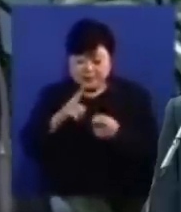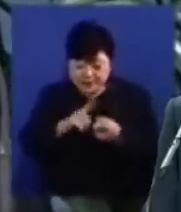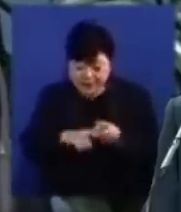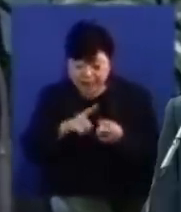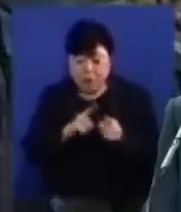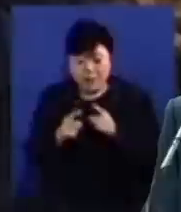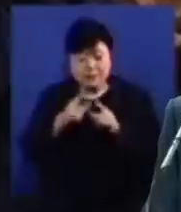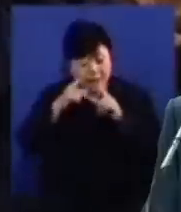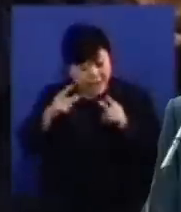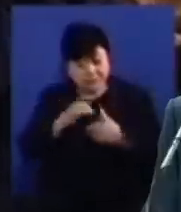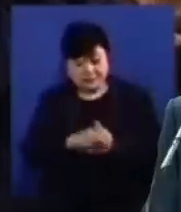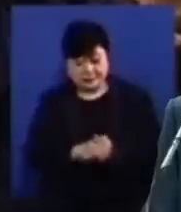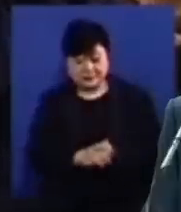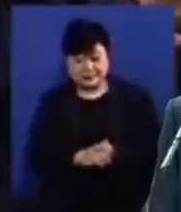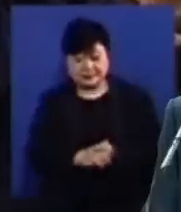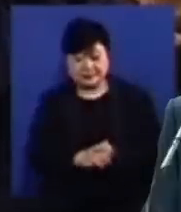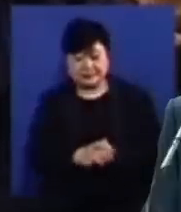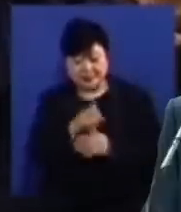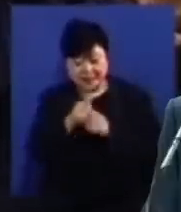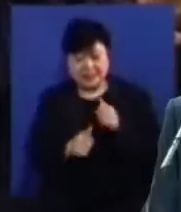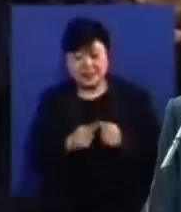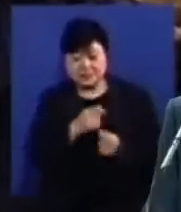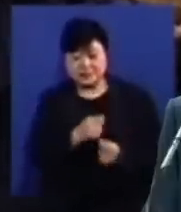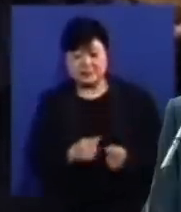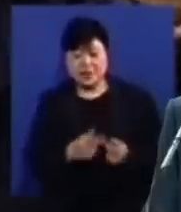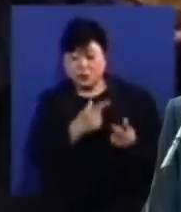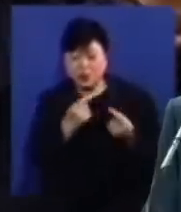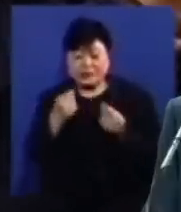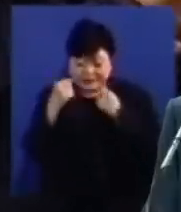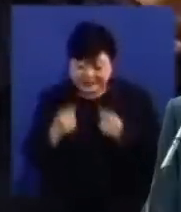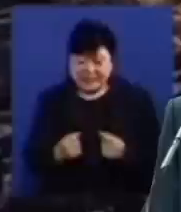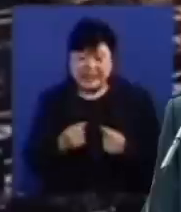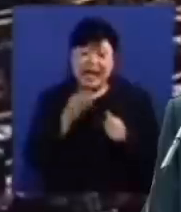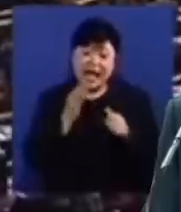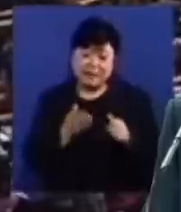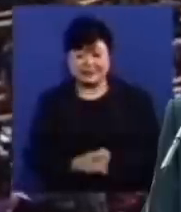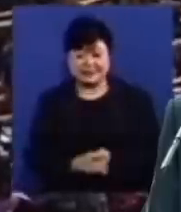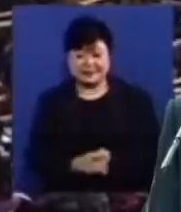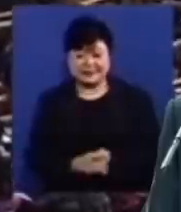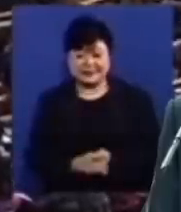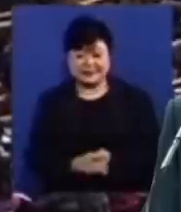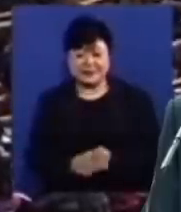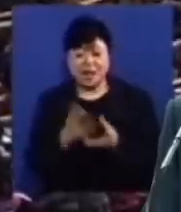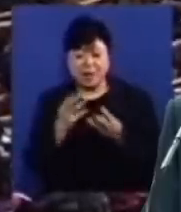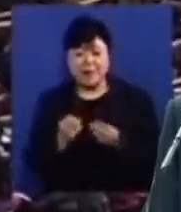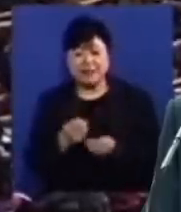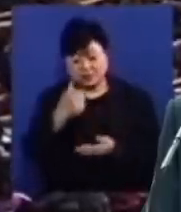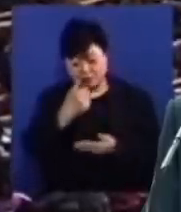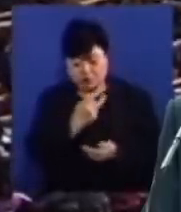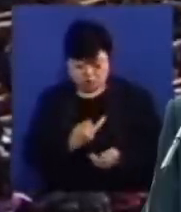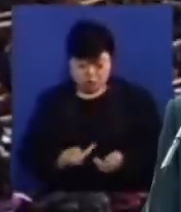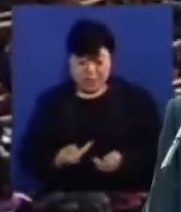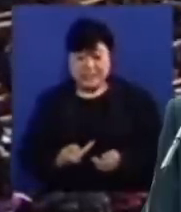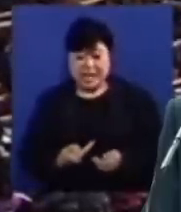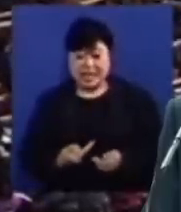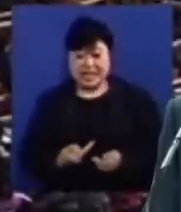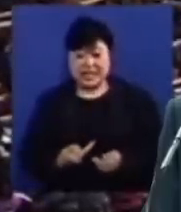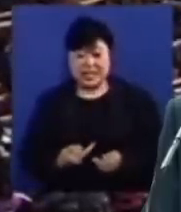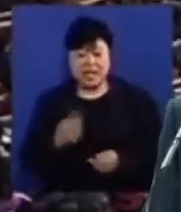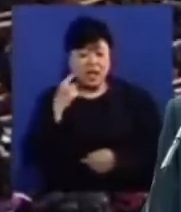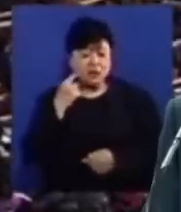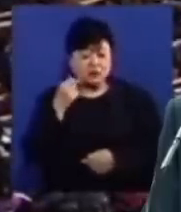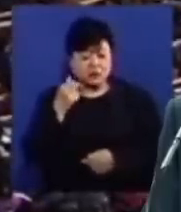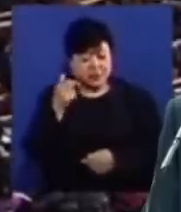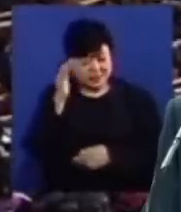것처럼 말씀하라는 것입니다. 하나님처럼 살라는 것입니다. 많은 내 제자들이